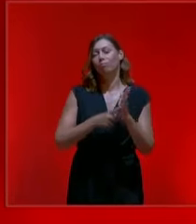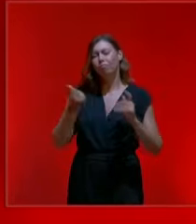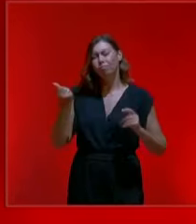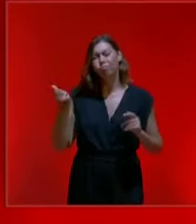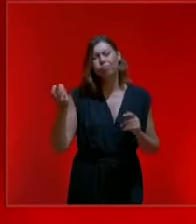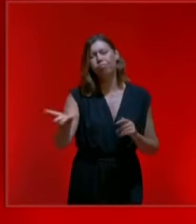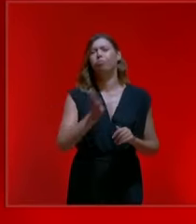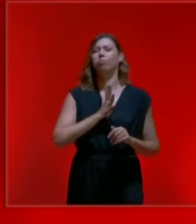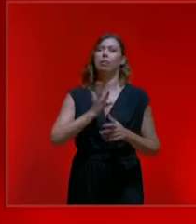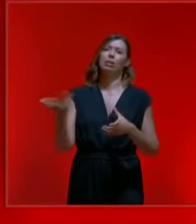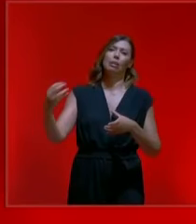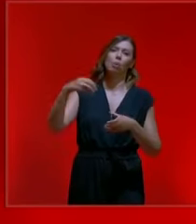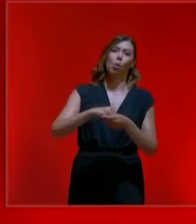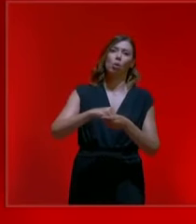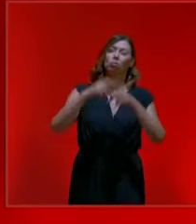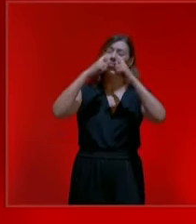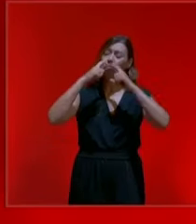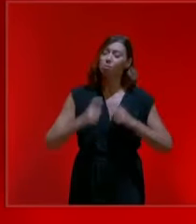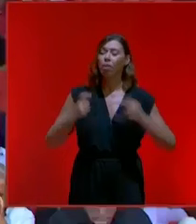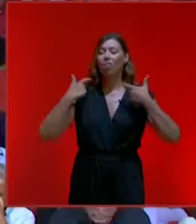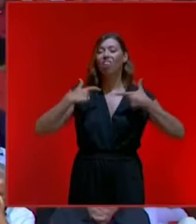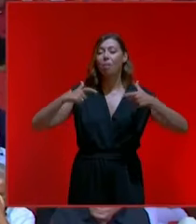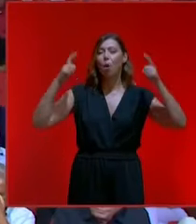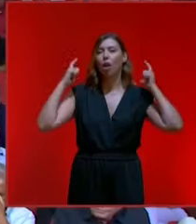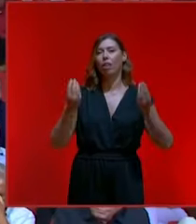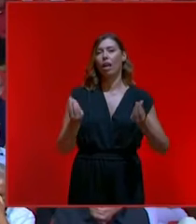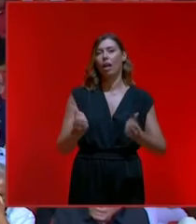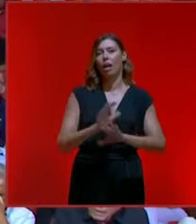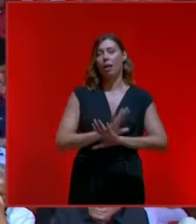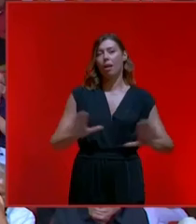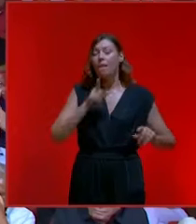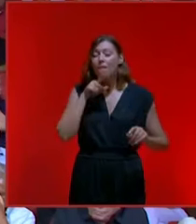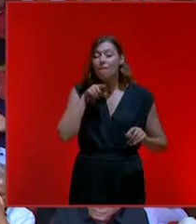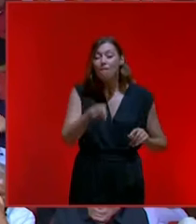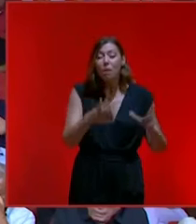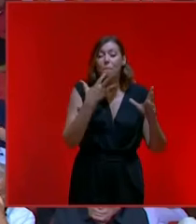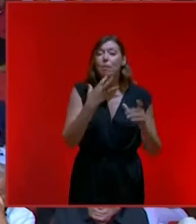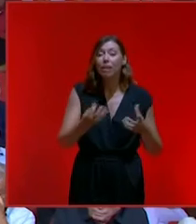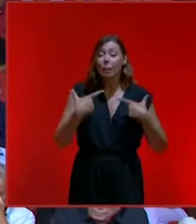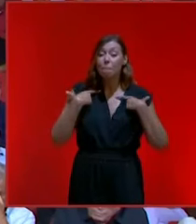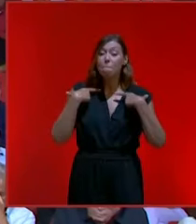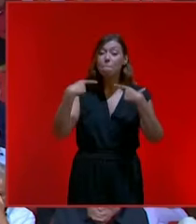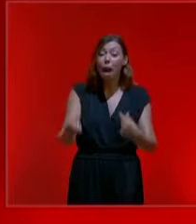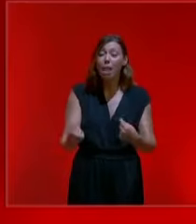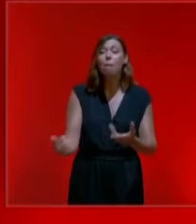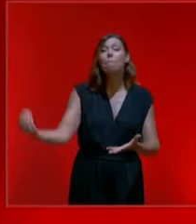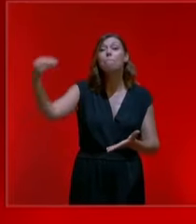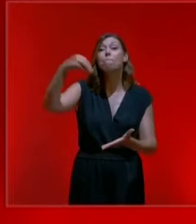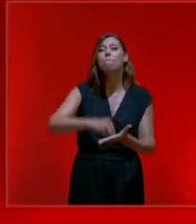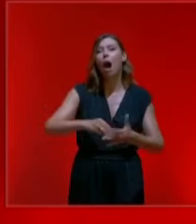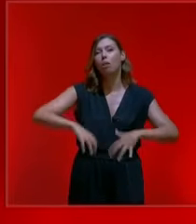έχει επί της ουσίας επανιδρυτικά χαρακτηριστικά του κόμματος των μελών. Ένα κύμα που